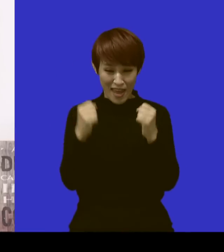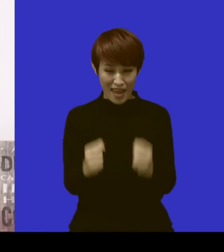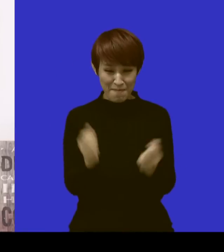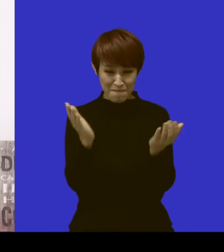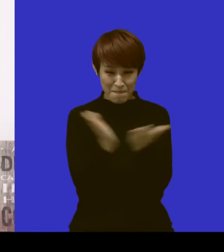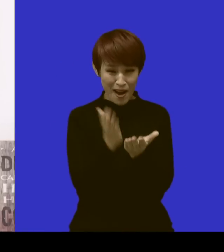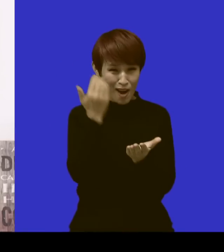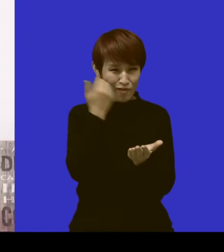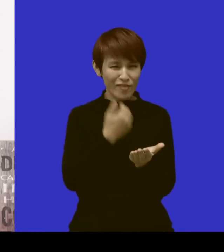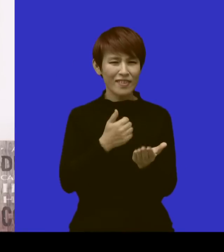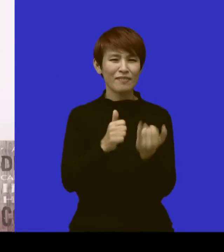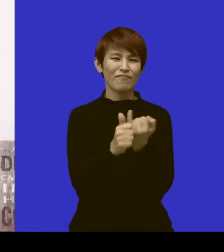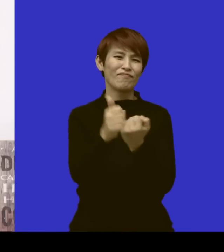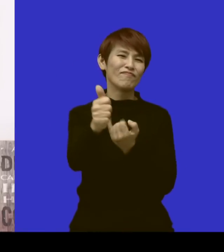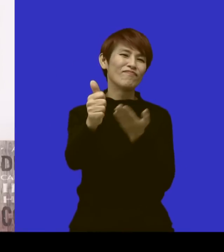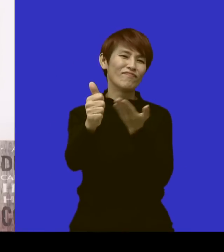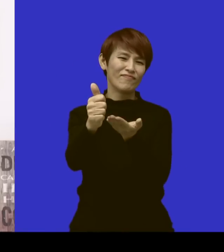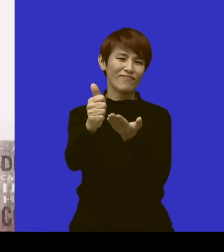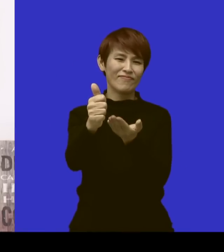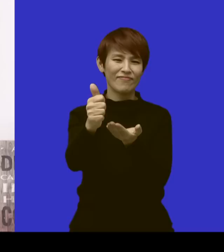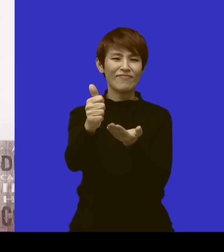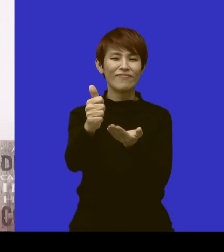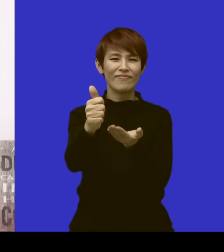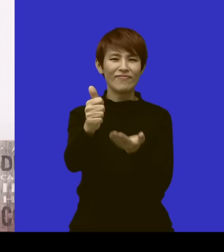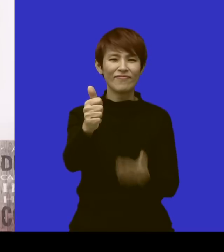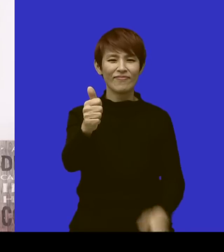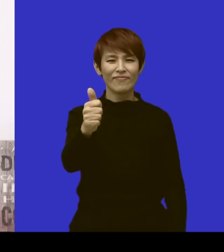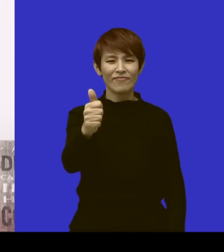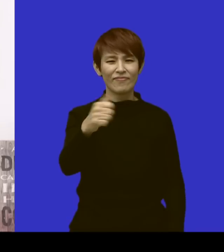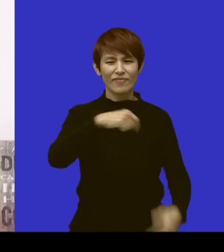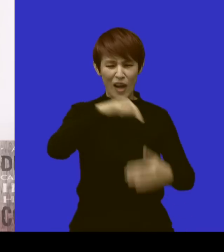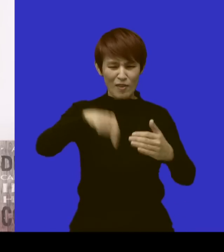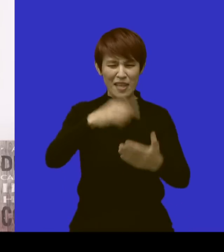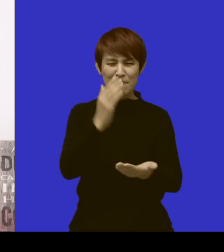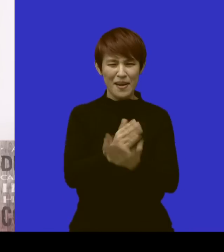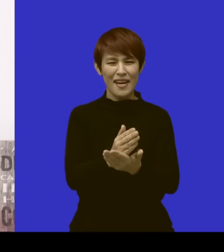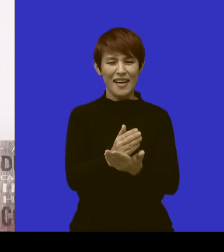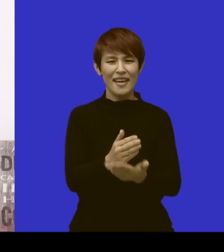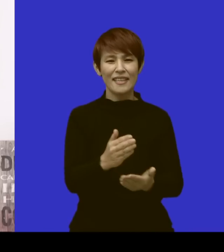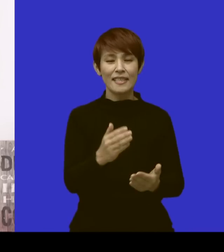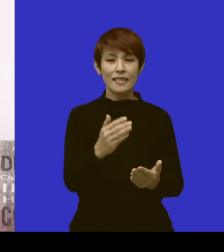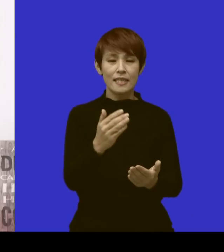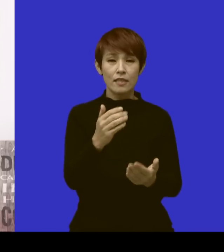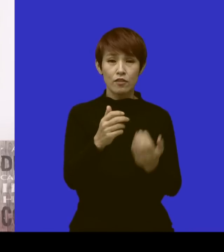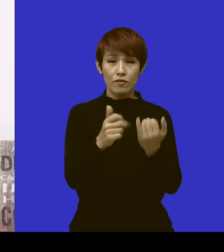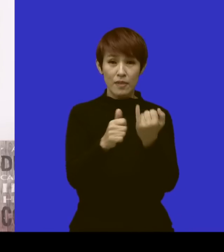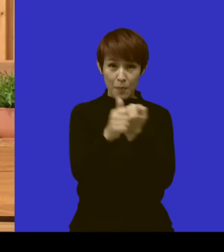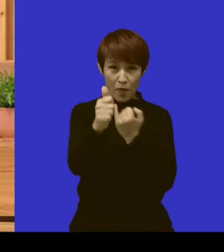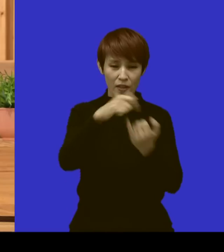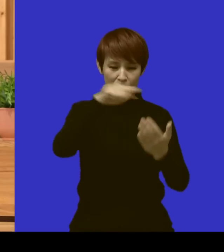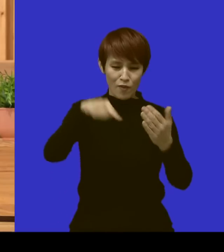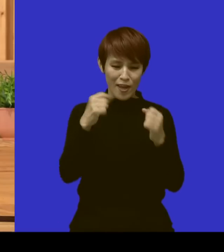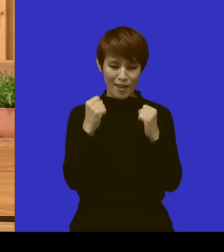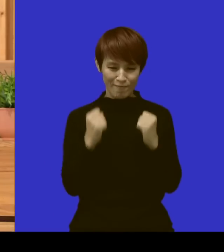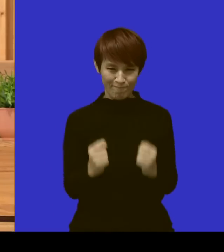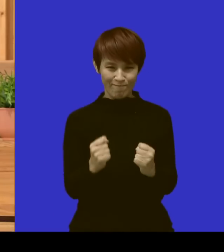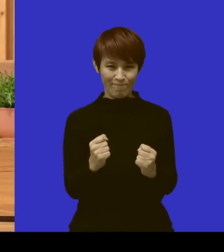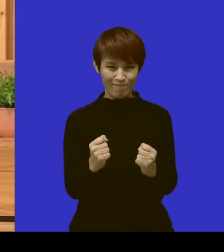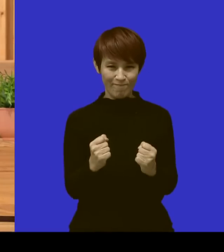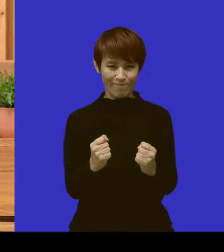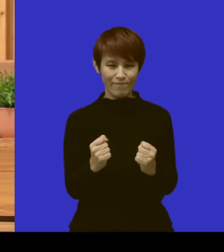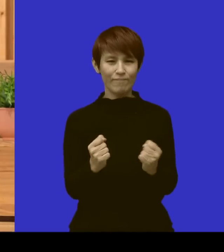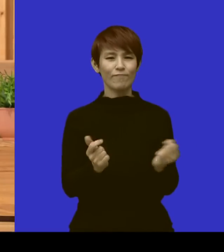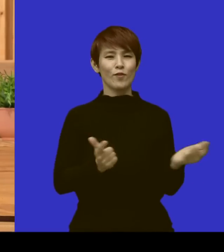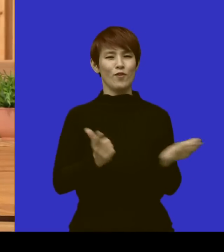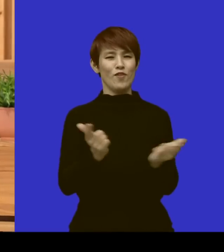적합하신 분은 이제 최 집사님 같아요. 그래서 뭔가 가운데서 좀 중심을 잡으셔가지고 앞으로는 이제 뭔가